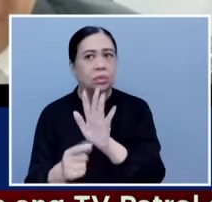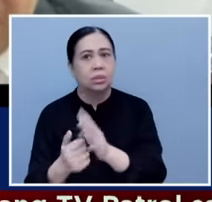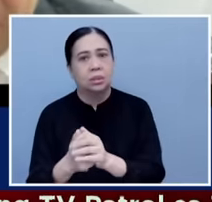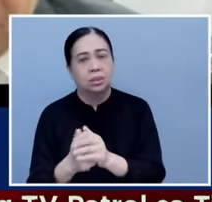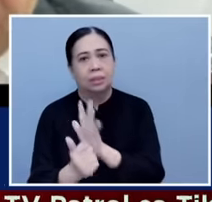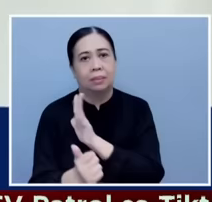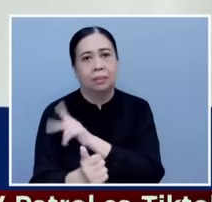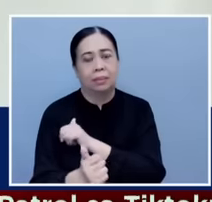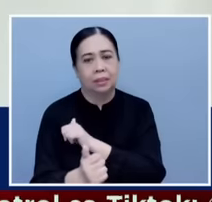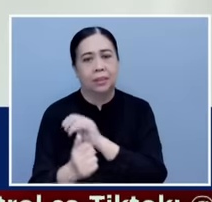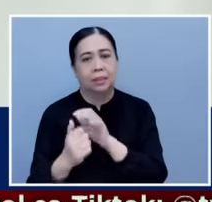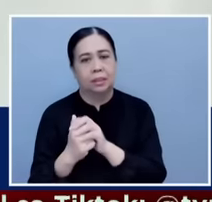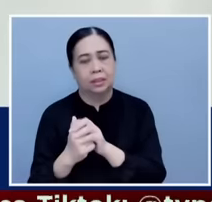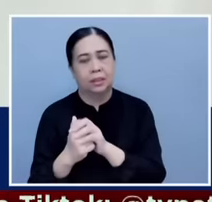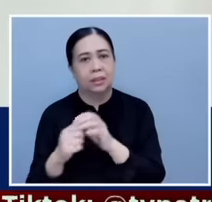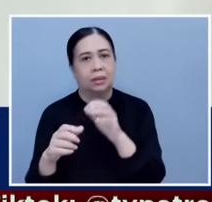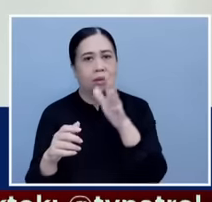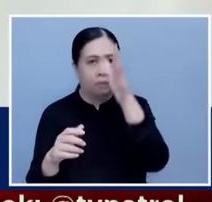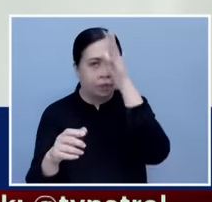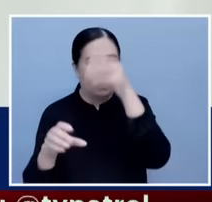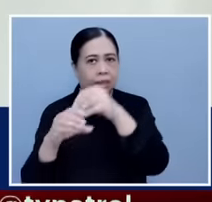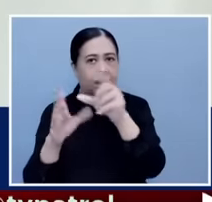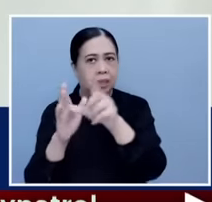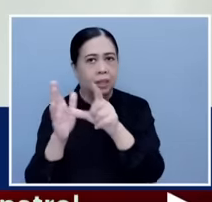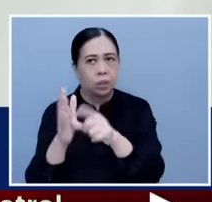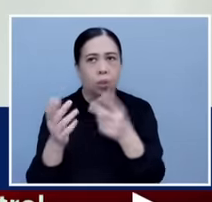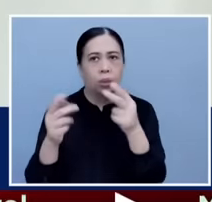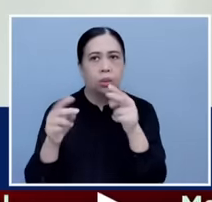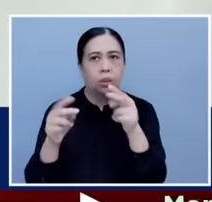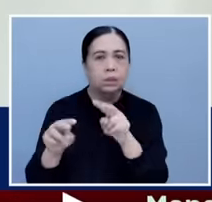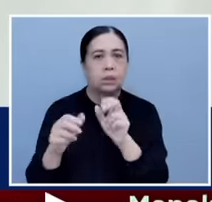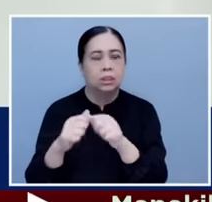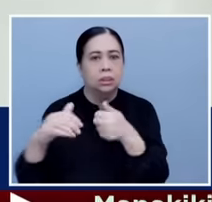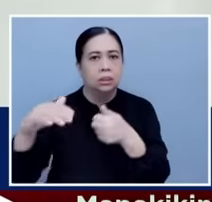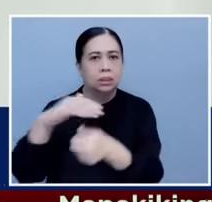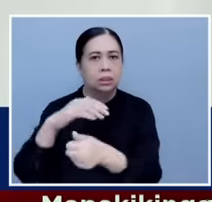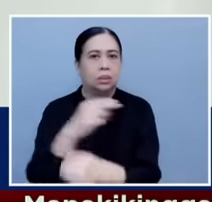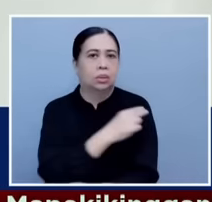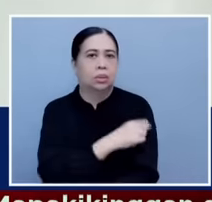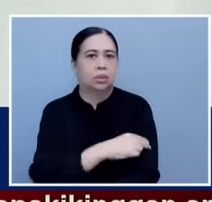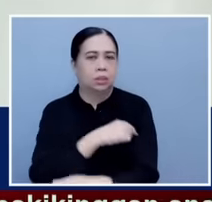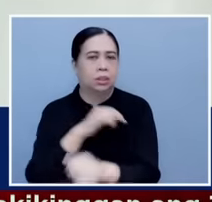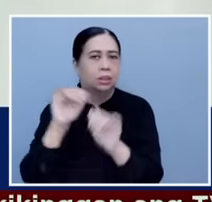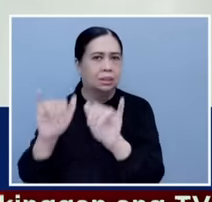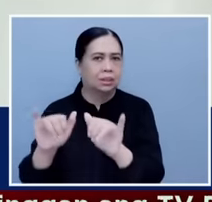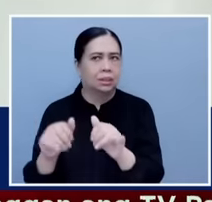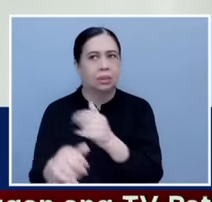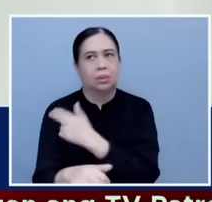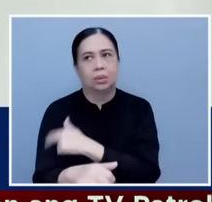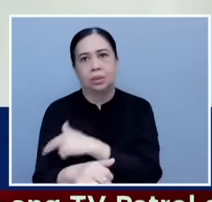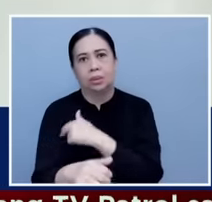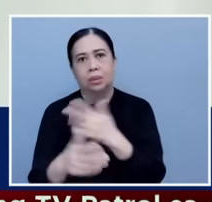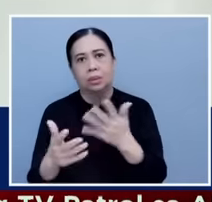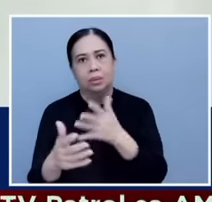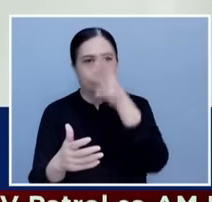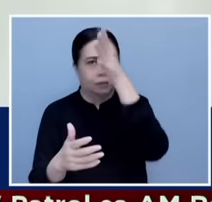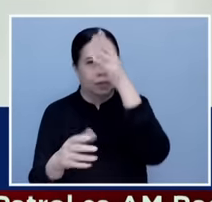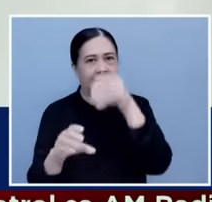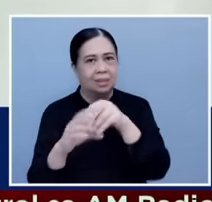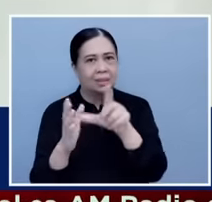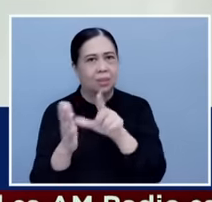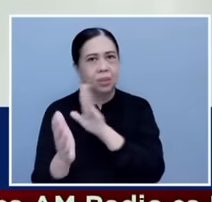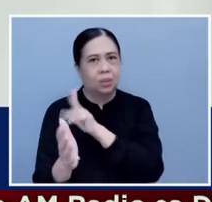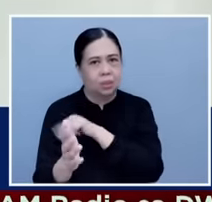Palestinian father-in-law. So they are sheltered at a hospital, the same hospital where the father-in-law is